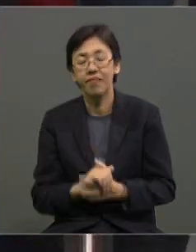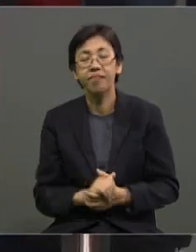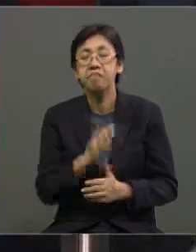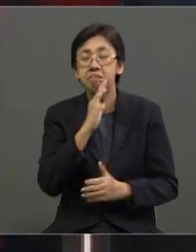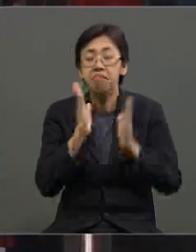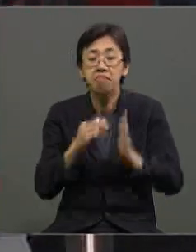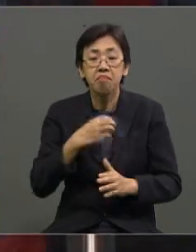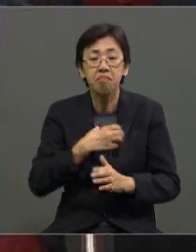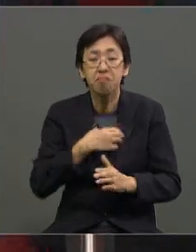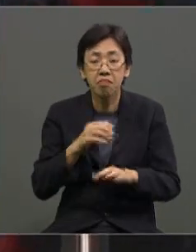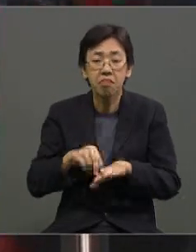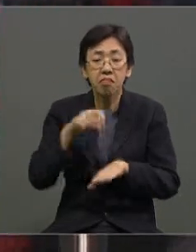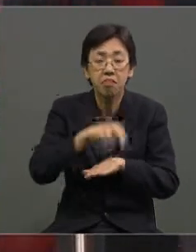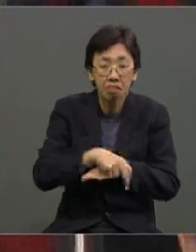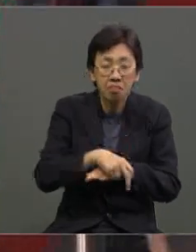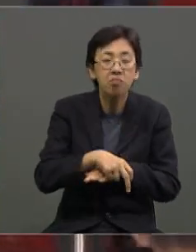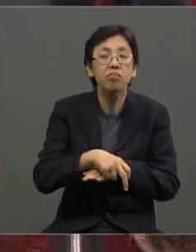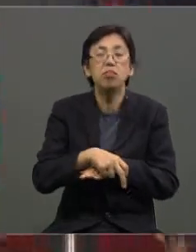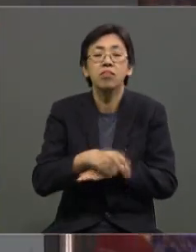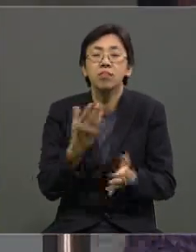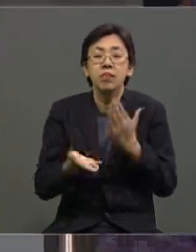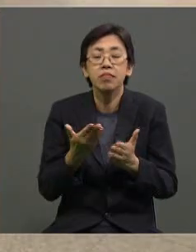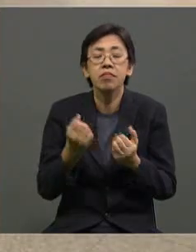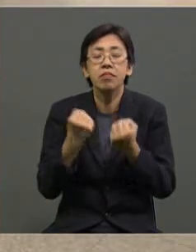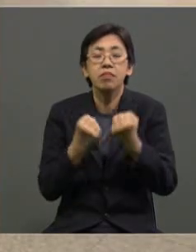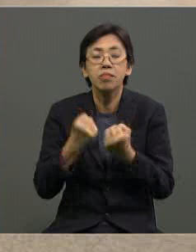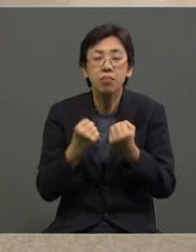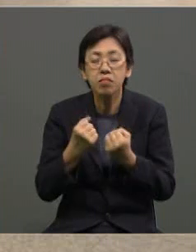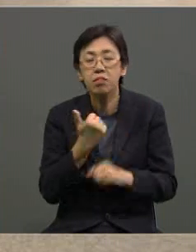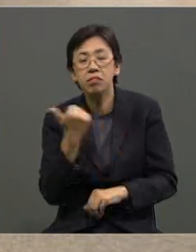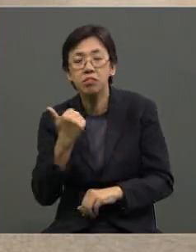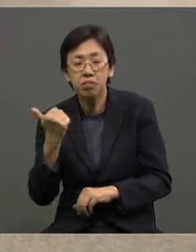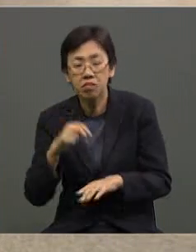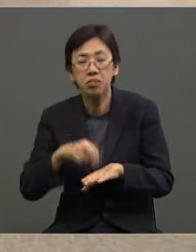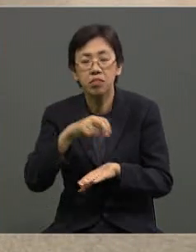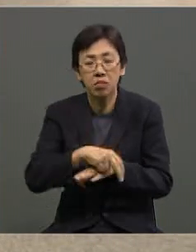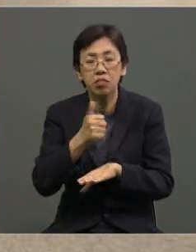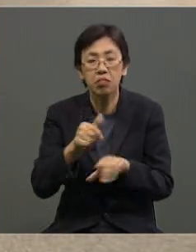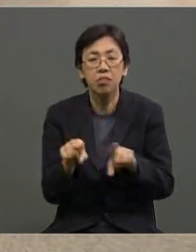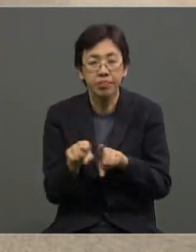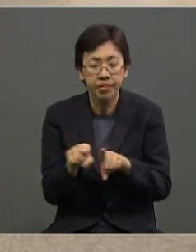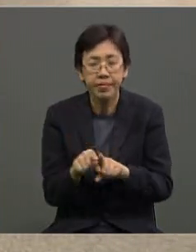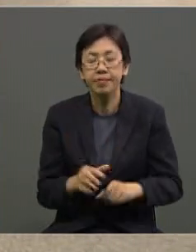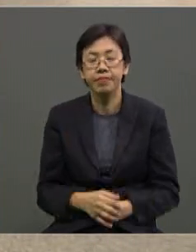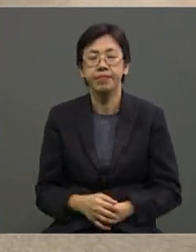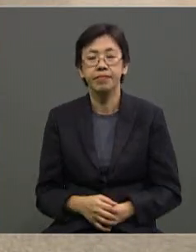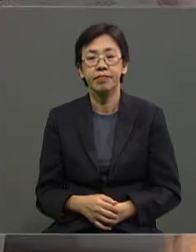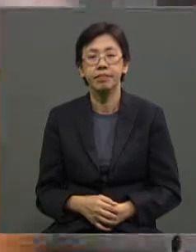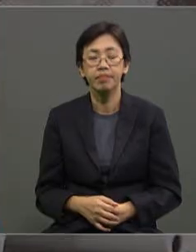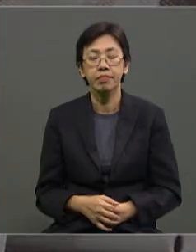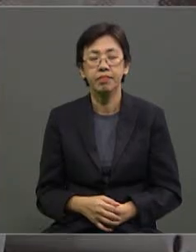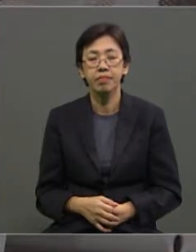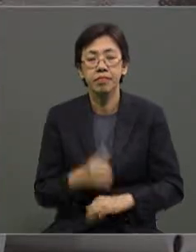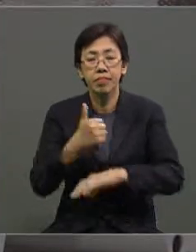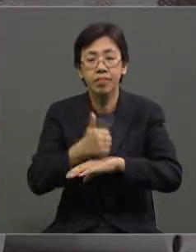ถ้าผู้โดยสารต้องการจะลงระหว่างทางเนี่ยก็เลือกใช้บริการรถเสริมในเส้นทางอื่นเพื่อจะเดินทางต่อได้เช่นเดียวกันแต่อย่างไรก็ตามผู้บริห